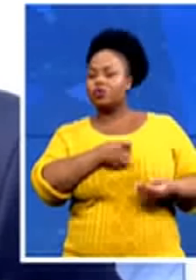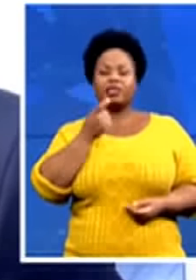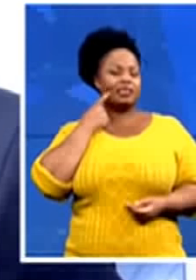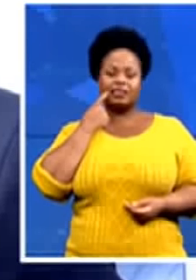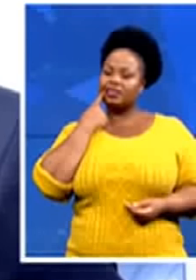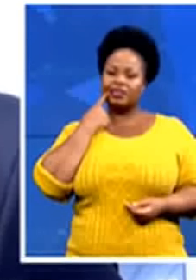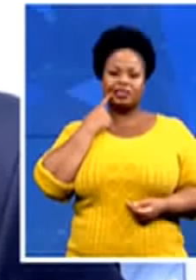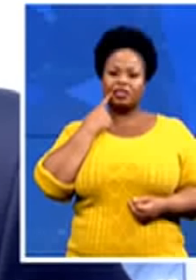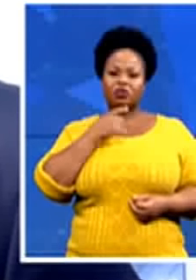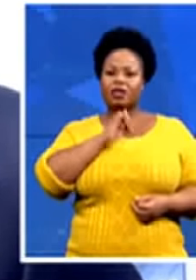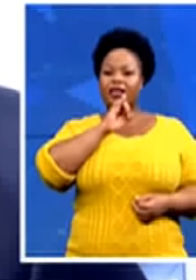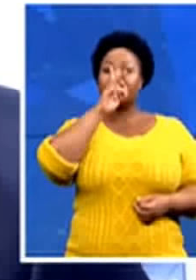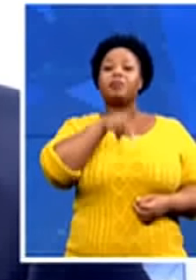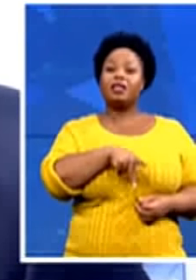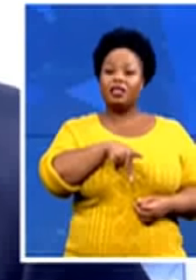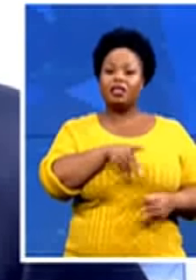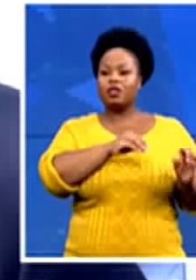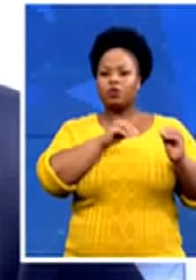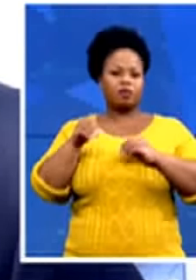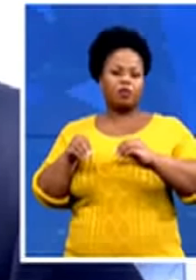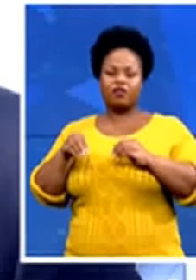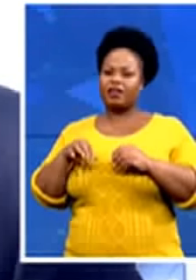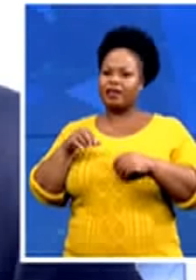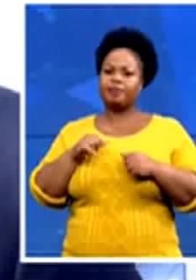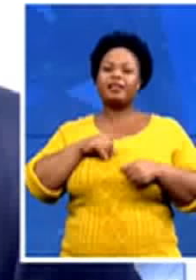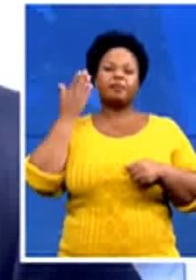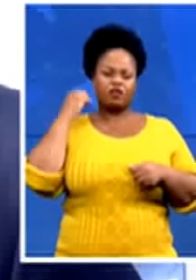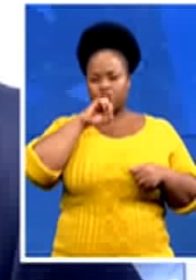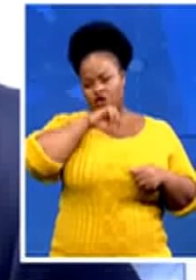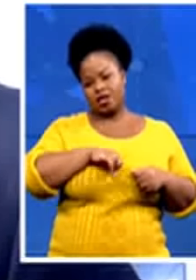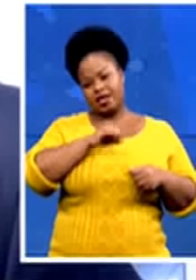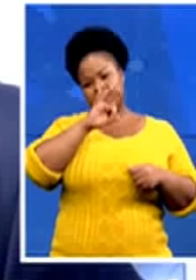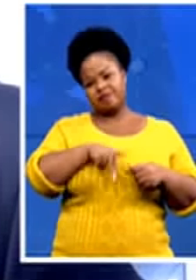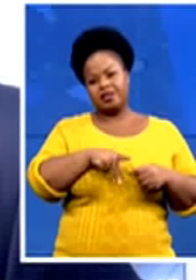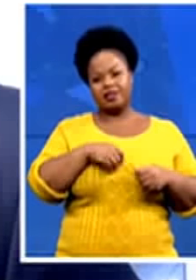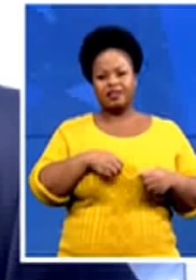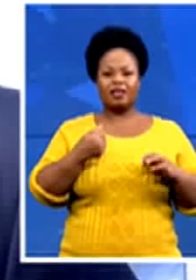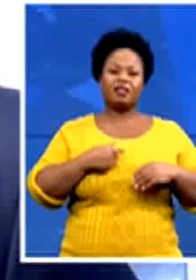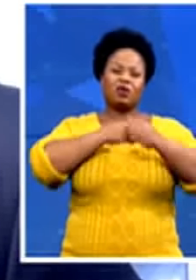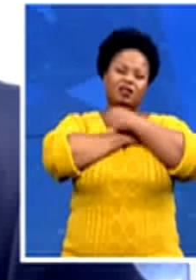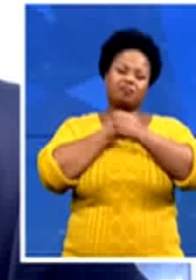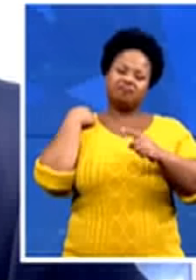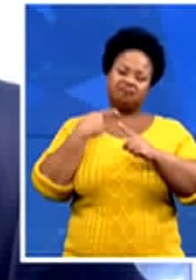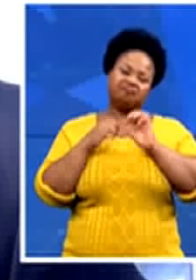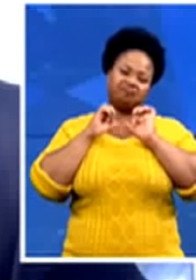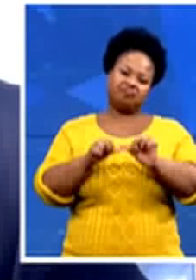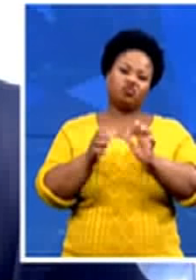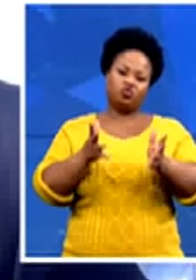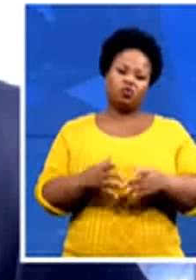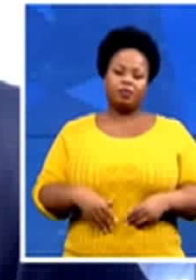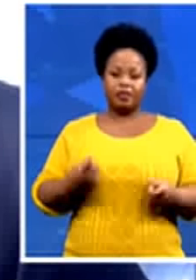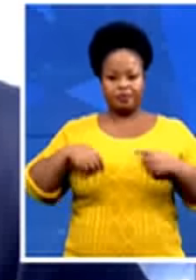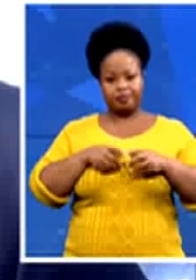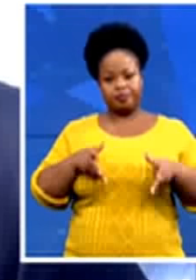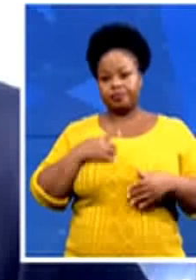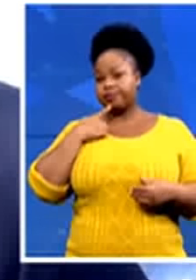kodwa hayi ngoba esathanda inkathi wayithanda umntwana kwaze kwala wamthanda kwaze kwala sisilapha ngobusho nje phela